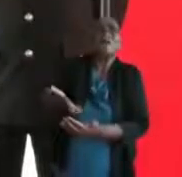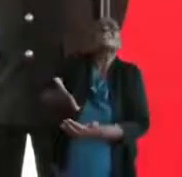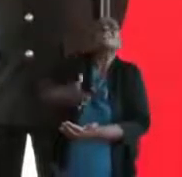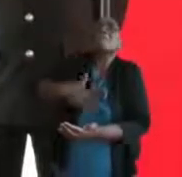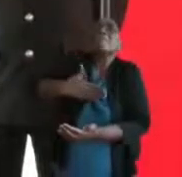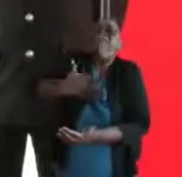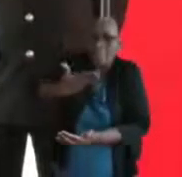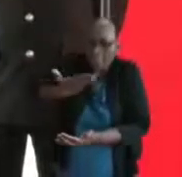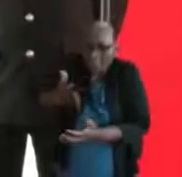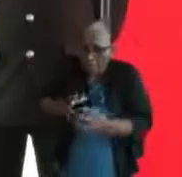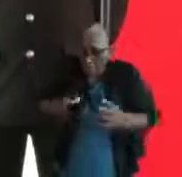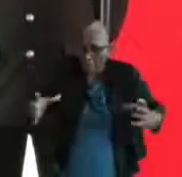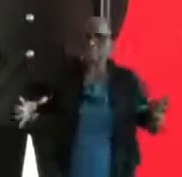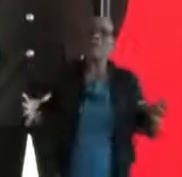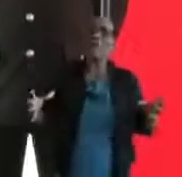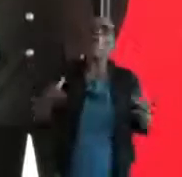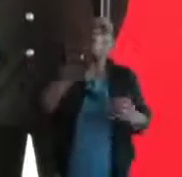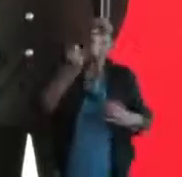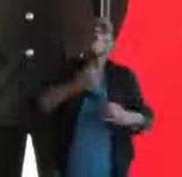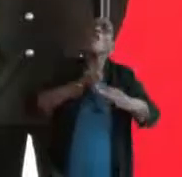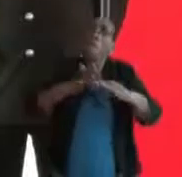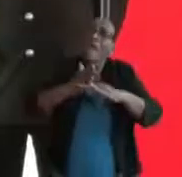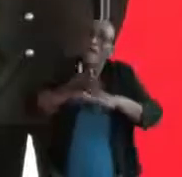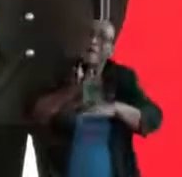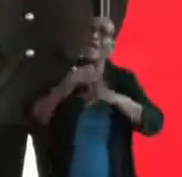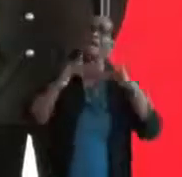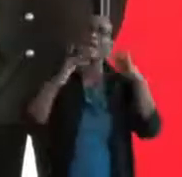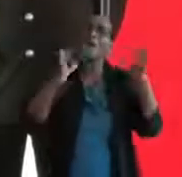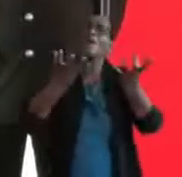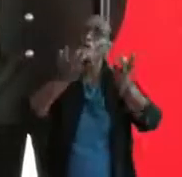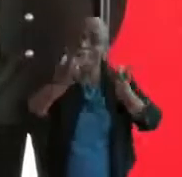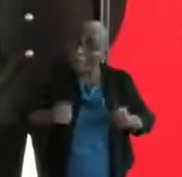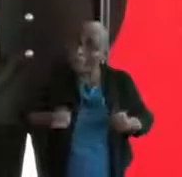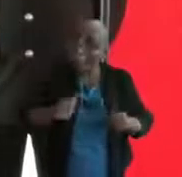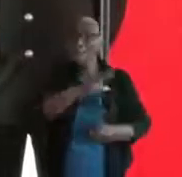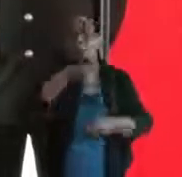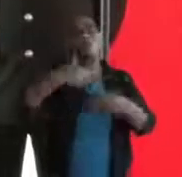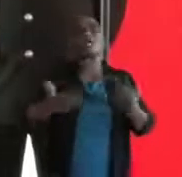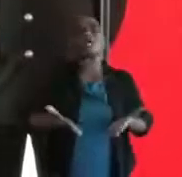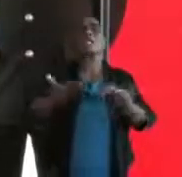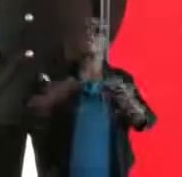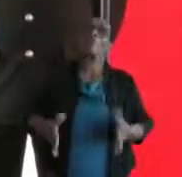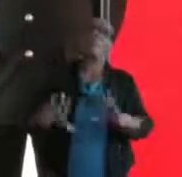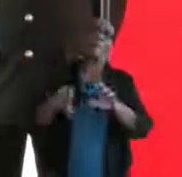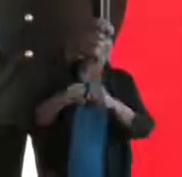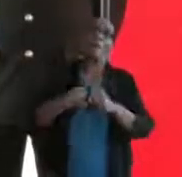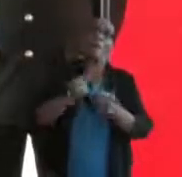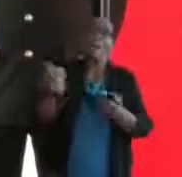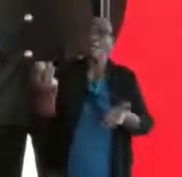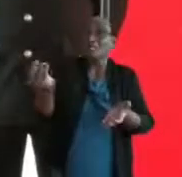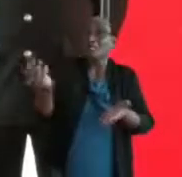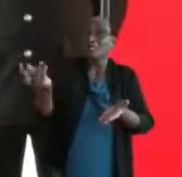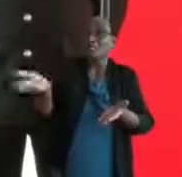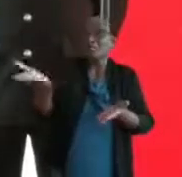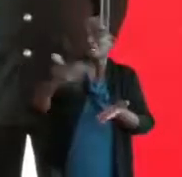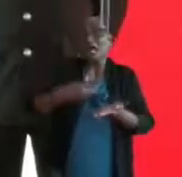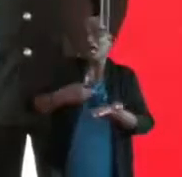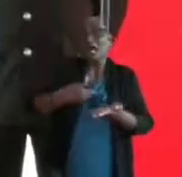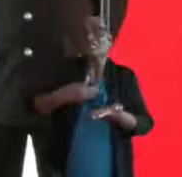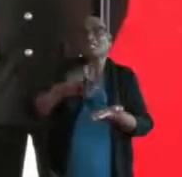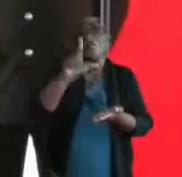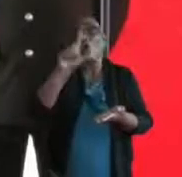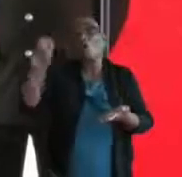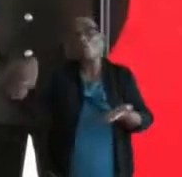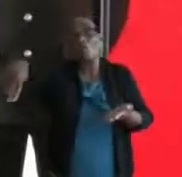belang willen we weer recht en orde terug brengen in ons land we hebben salarissen lonen en